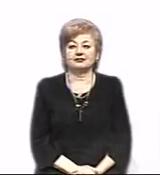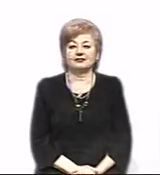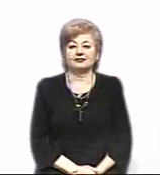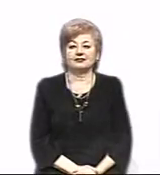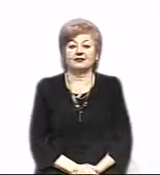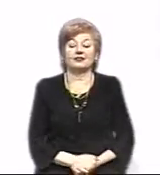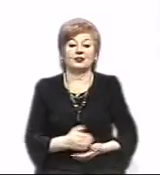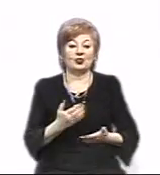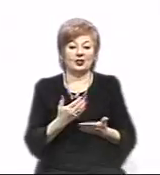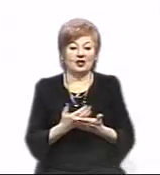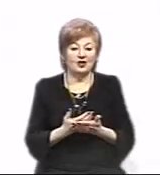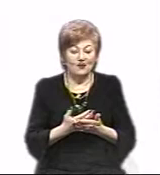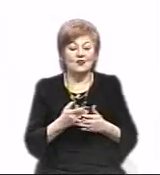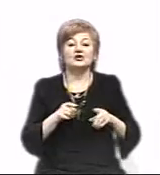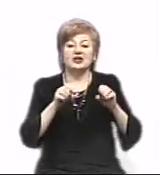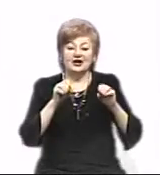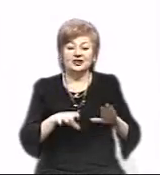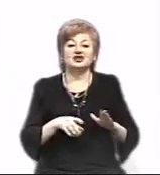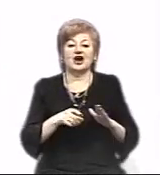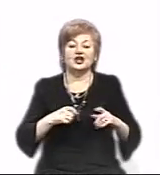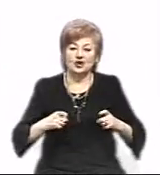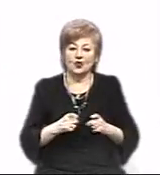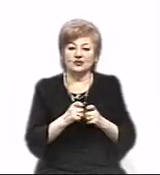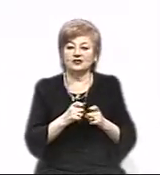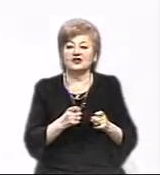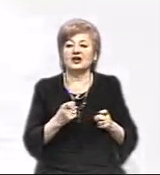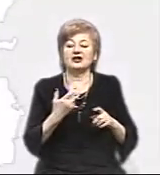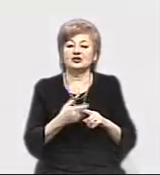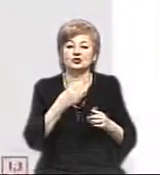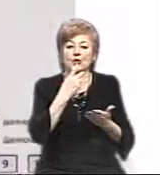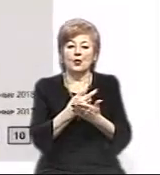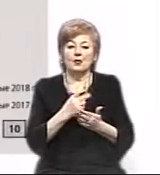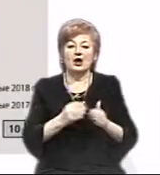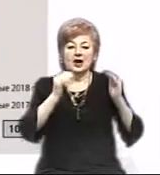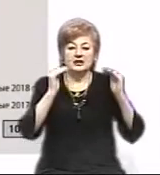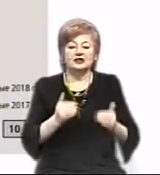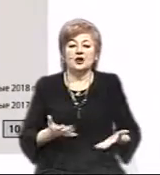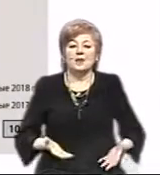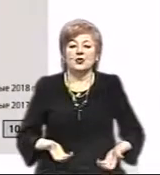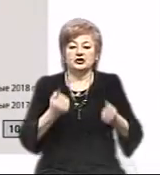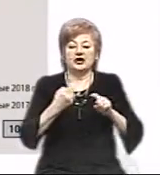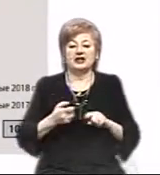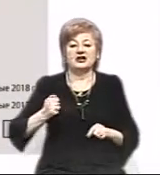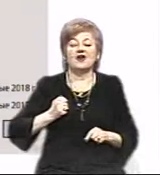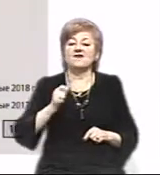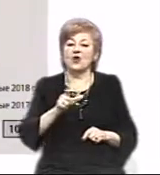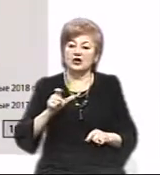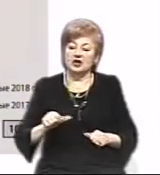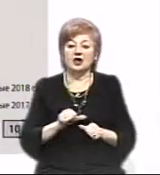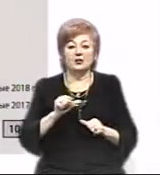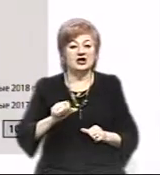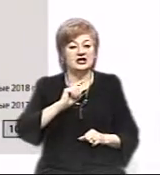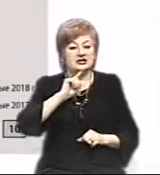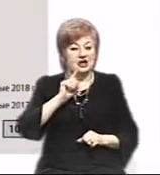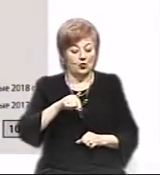Мирний спосіб розв'язання конфлікту набуває більшої підтримки, про що свідчить зниження підтримки для цього воєнних дій. Зокрема, за рік